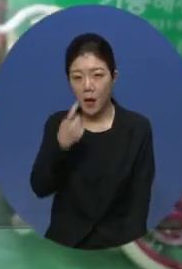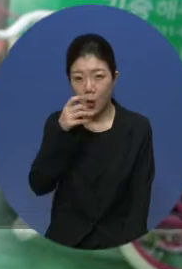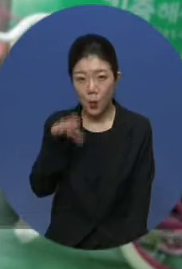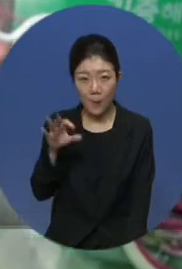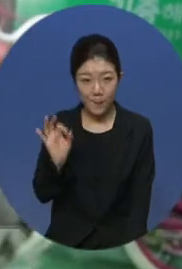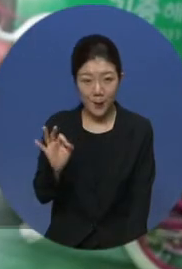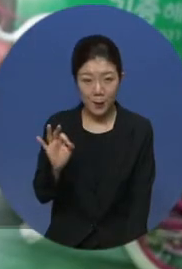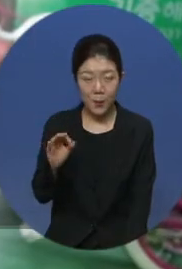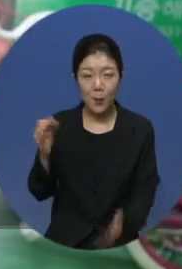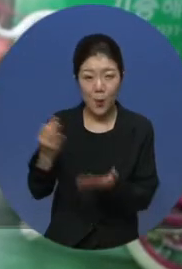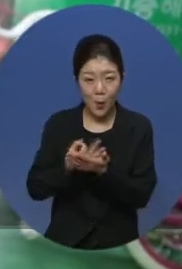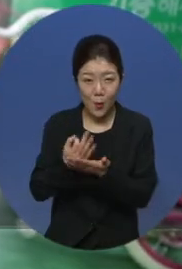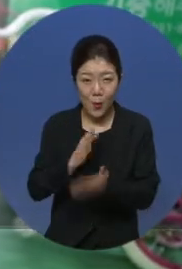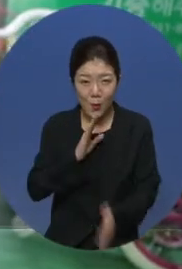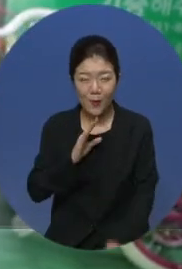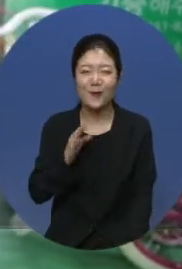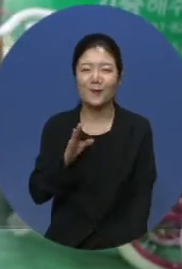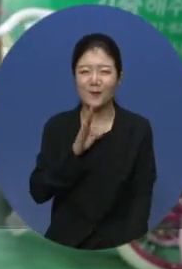학원비도 벌고? 네.